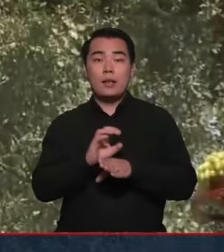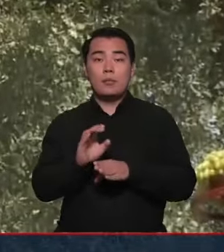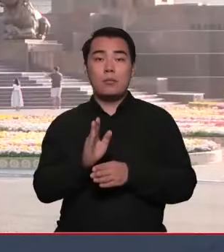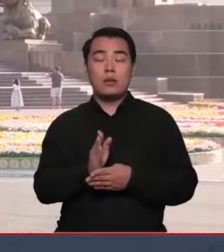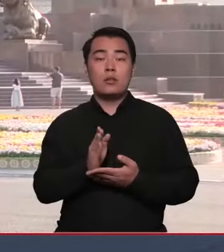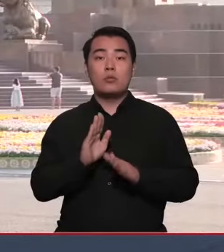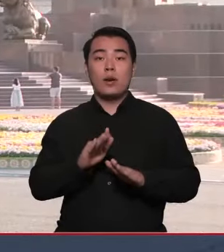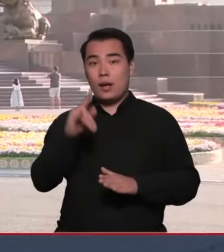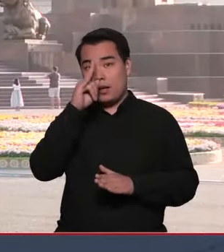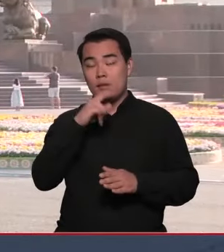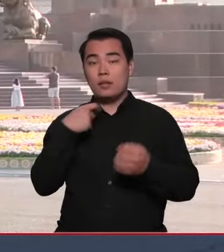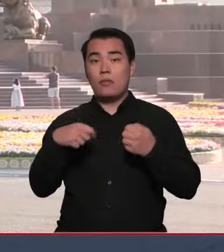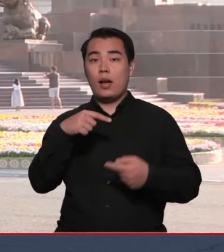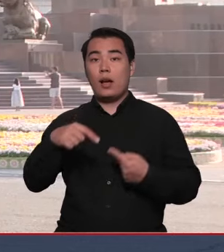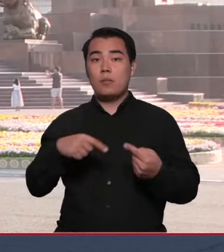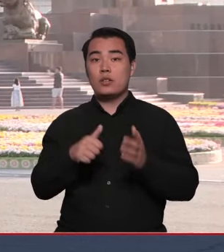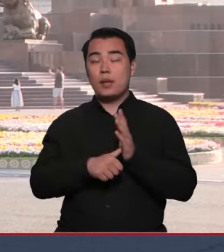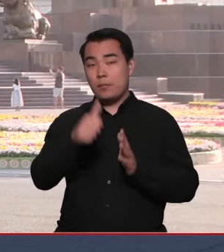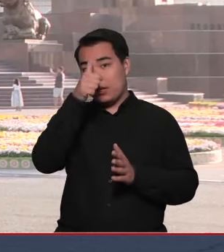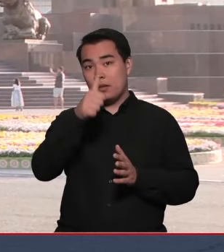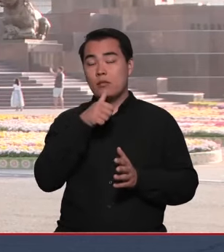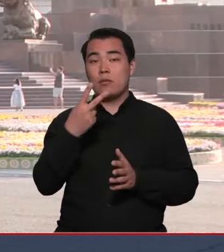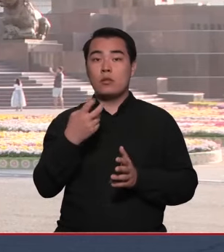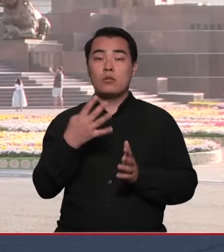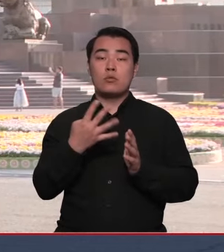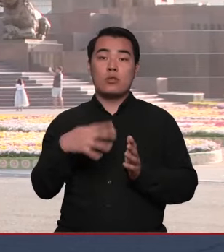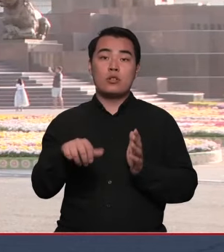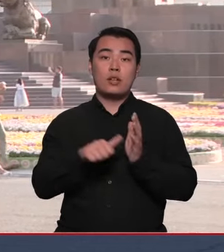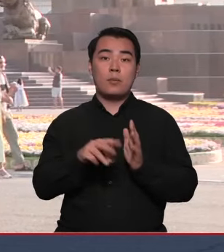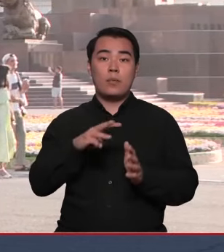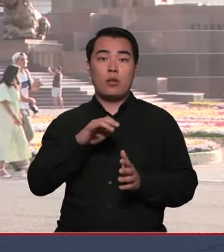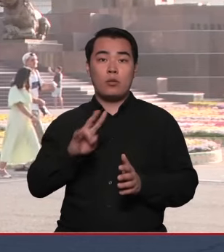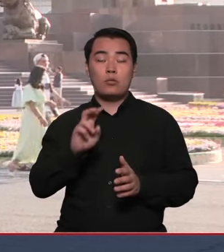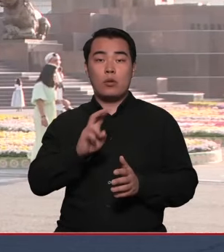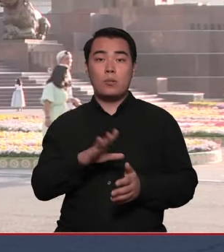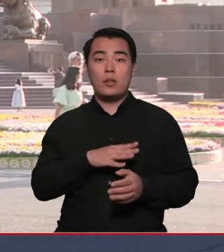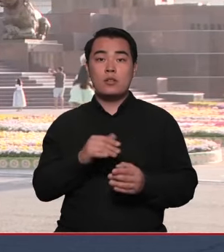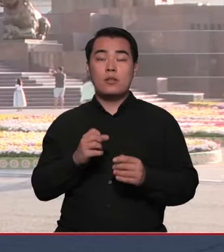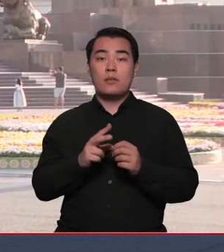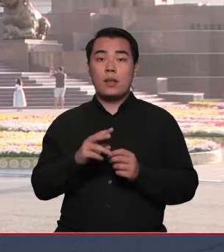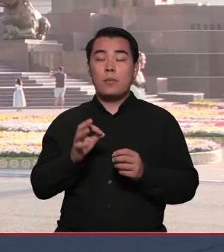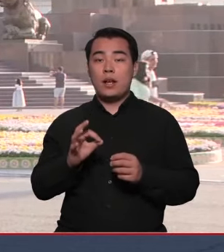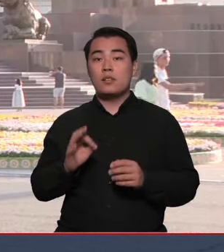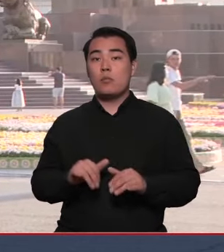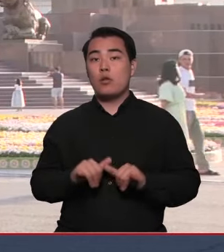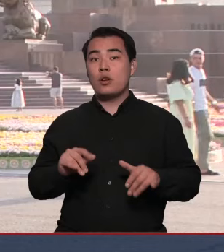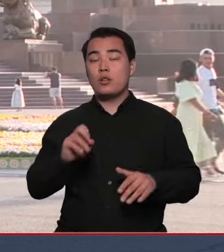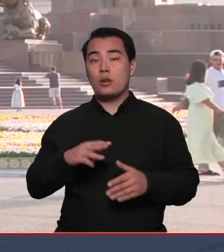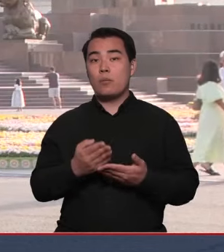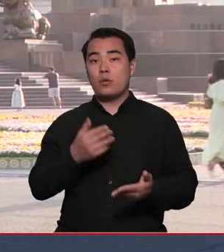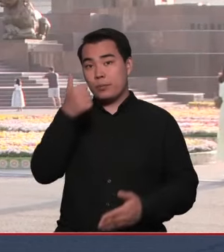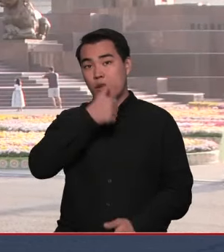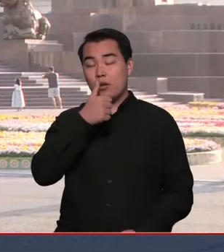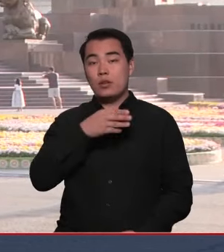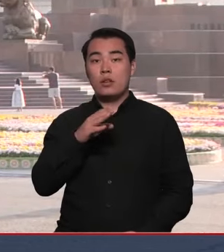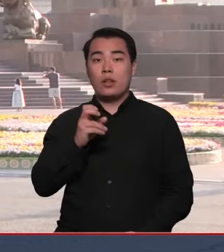Казахстаном товарооборот за 6 месяцев нынешнего года составил 246 миллионов долларов, что на 12% больше, чем в прошлом году. Впрочем, Таджикистан